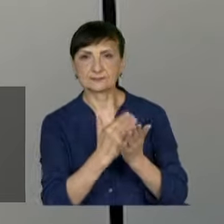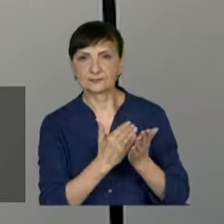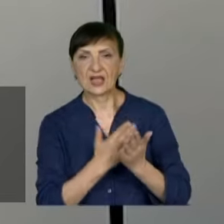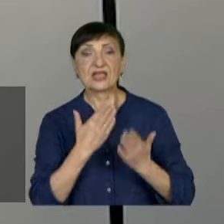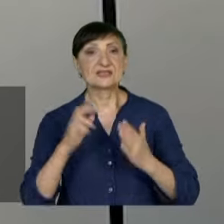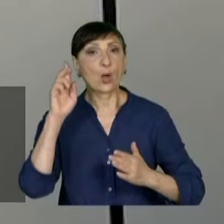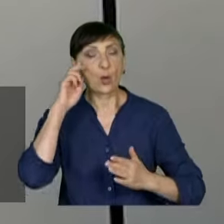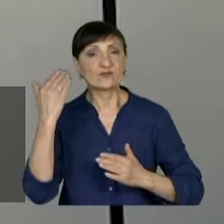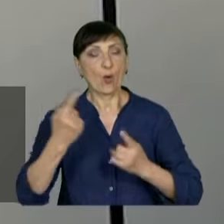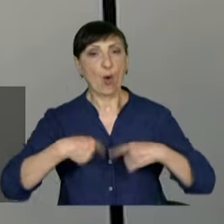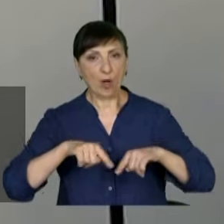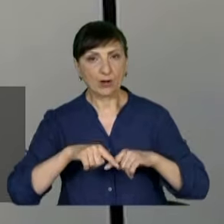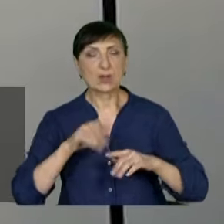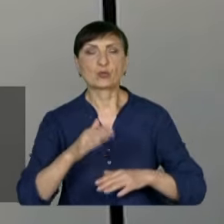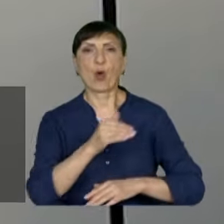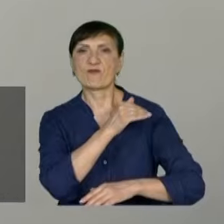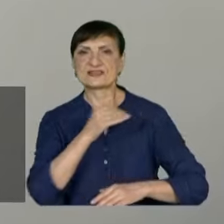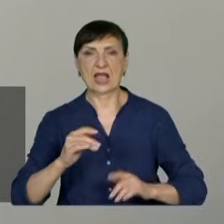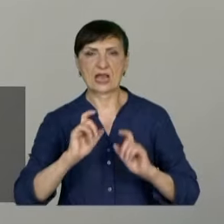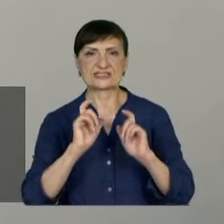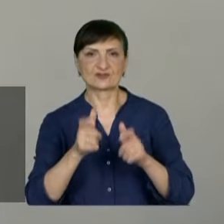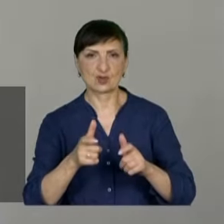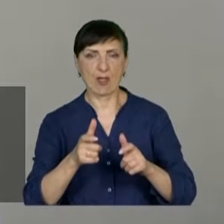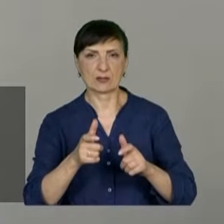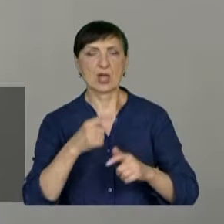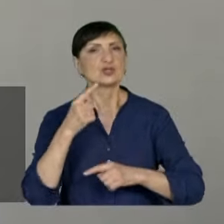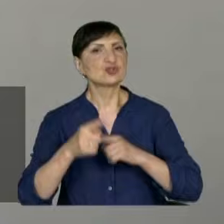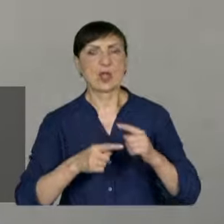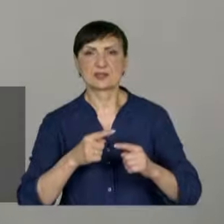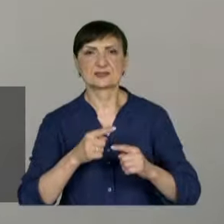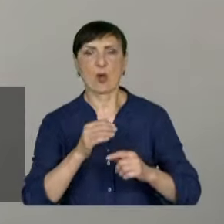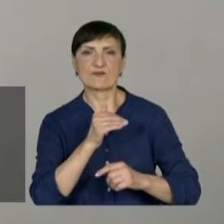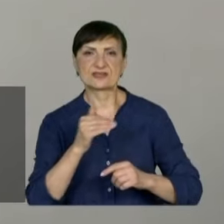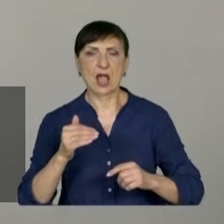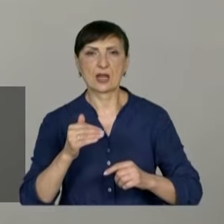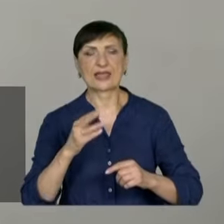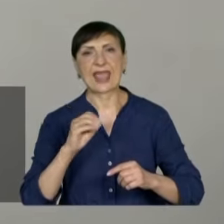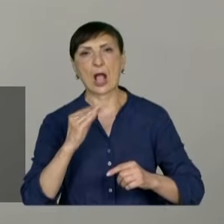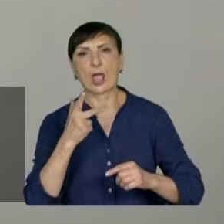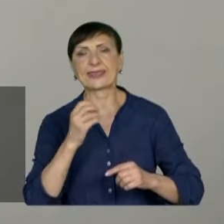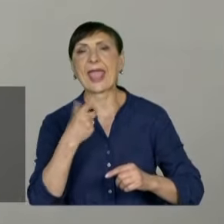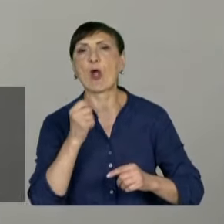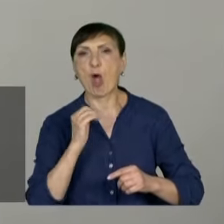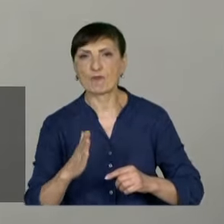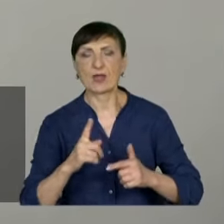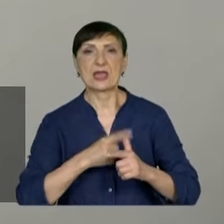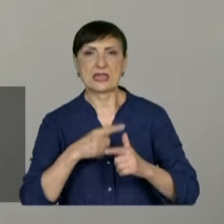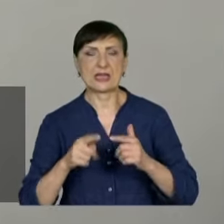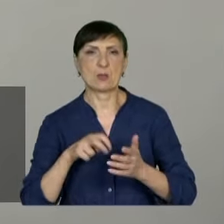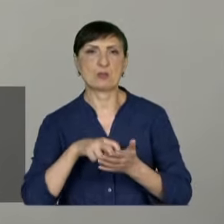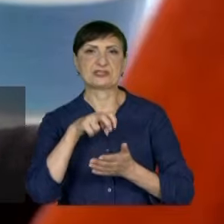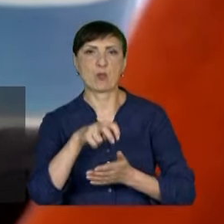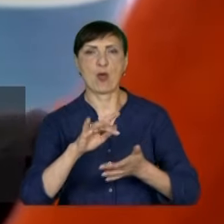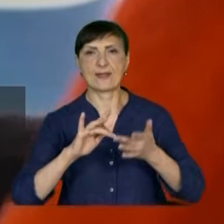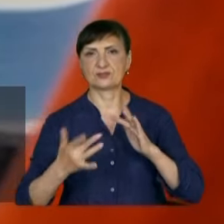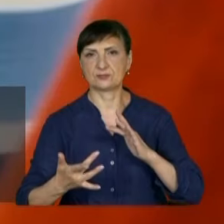это государственные органы, значит, это будет официальное извещение. Это обязательно через официальные каналы. То есть это либо через ЕГОВ будет приходить, либо заказным письмом по электронной